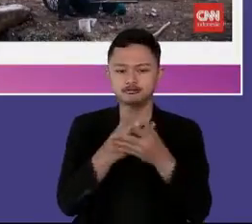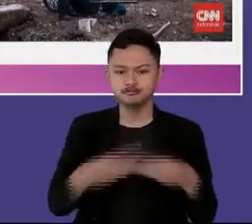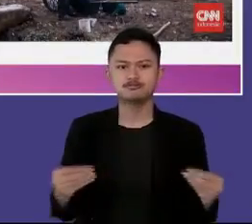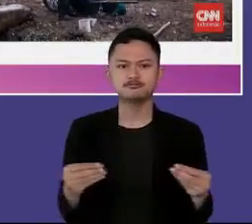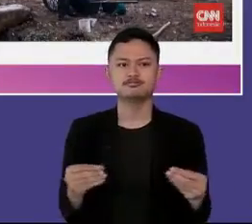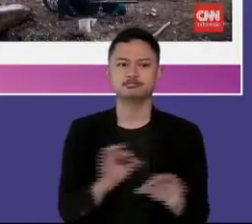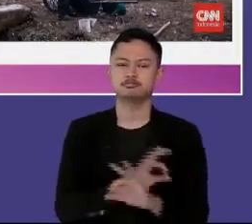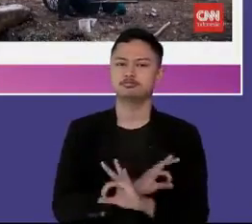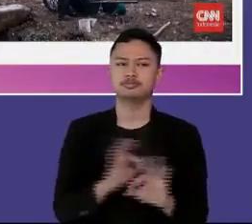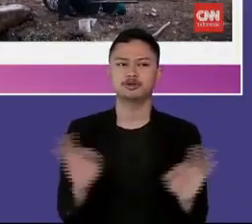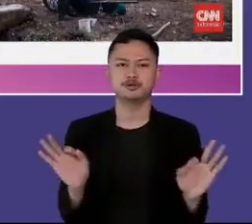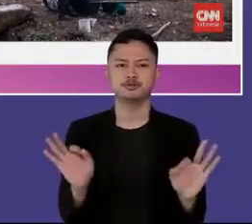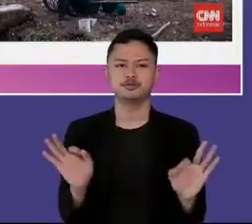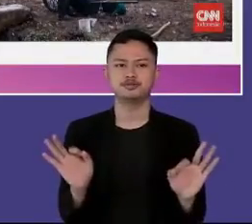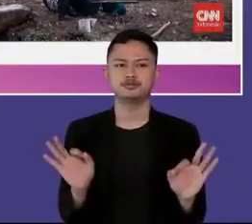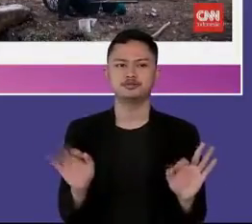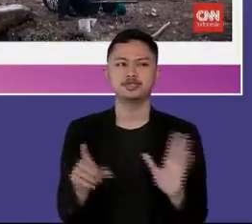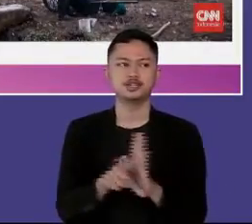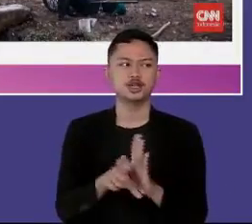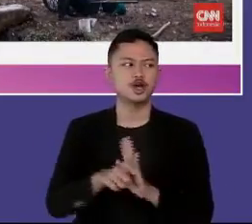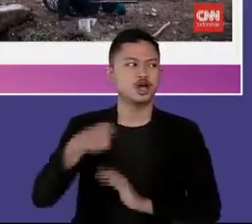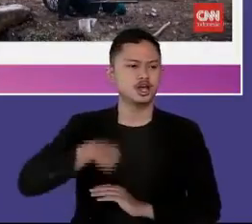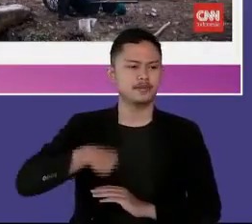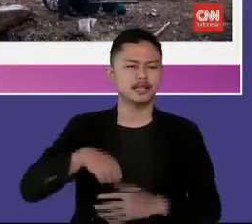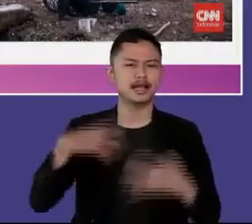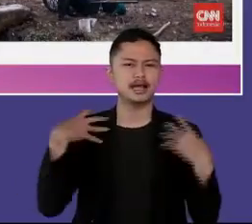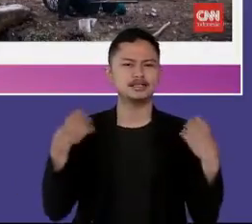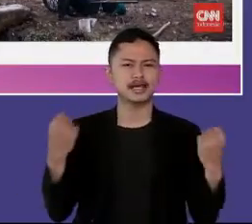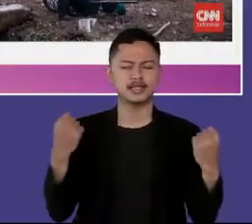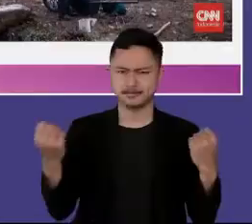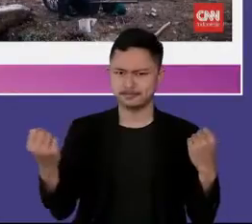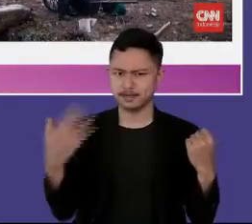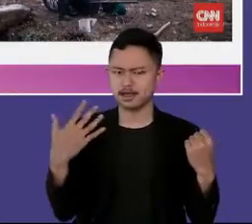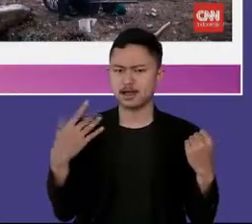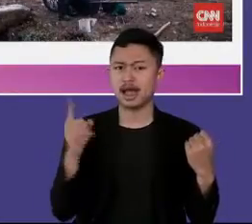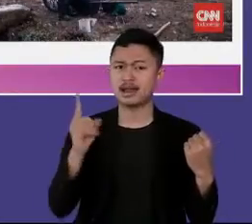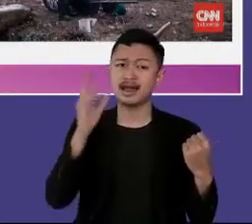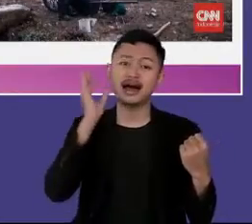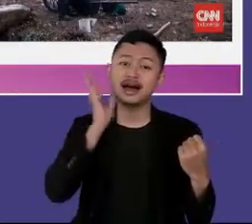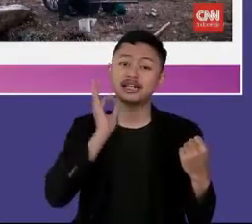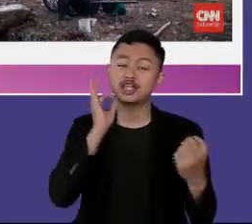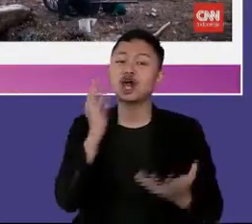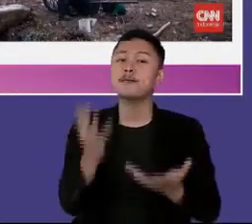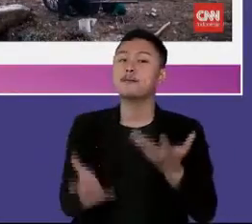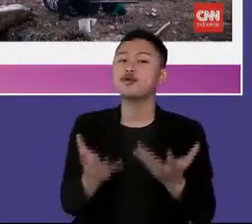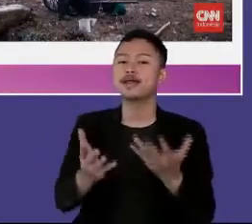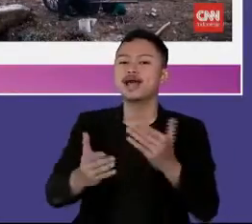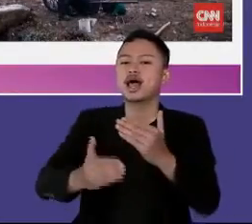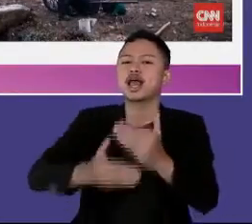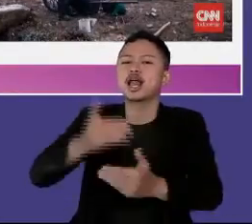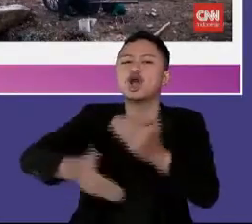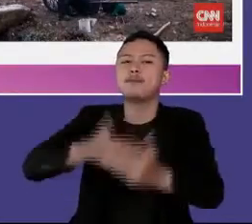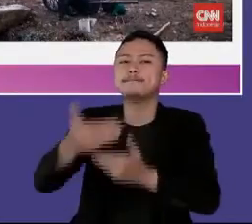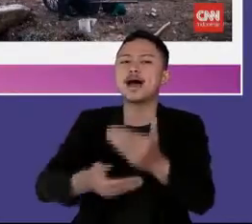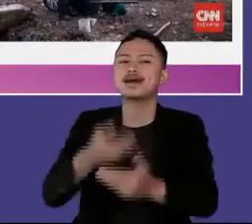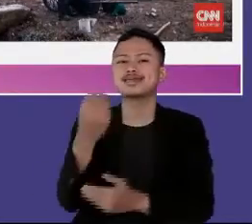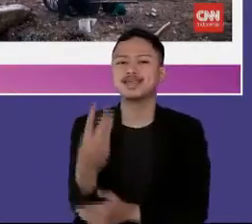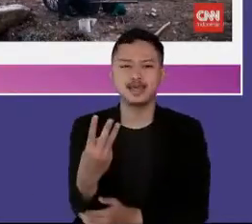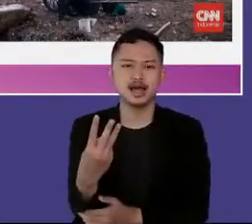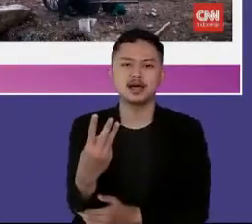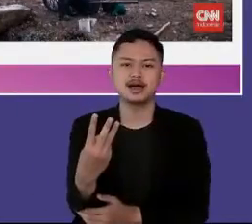ya apalagi Kemenkes pernah mengatakan bahwa ada potensi terjadi gelombang ketiga